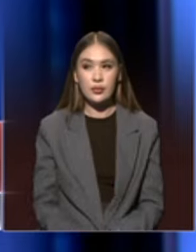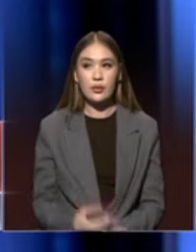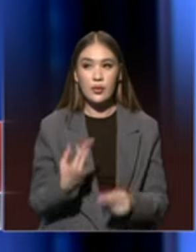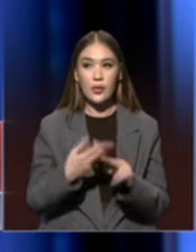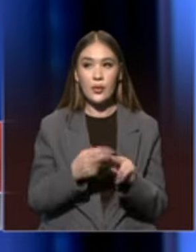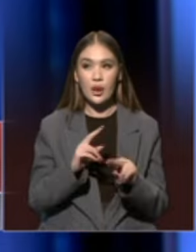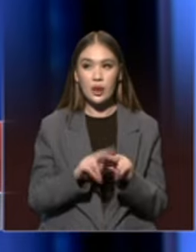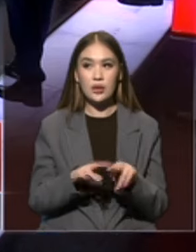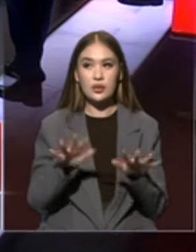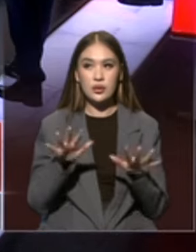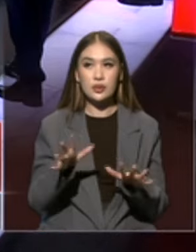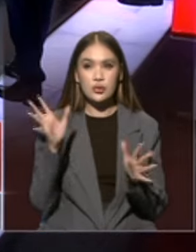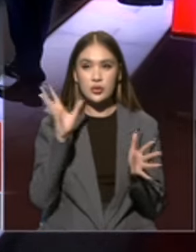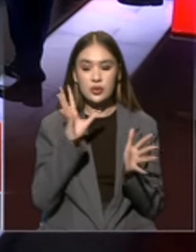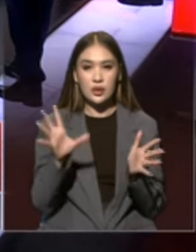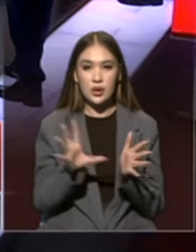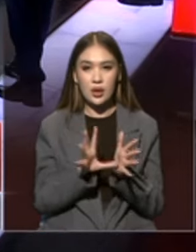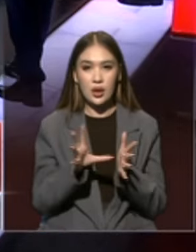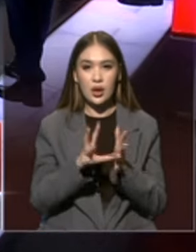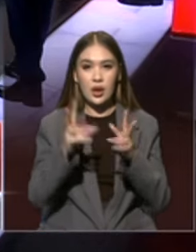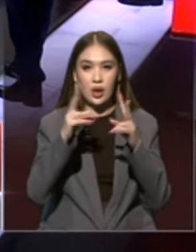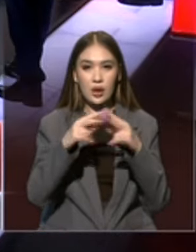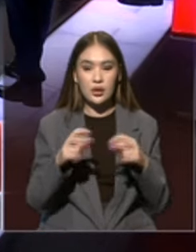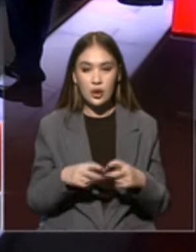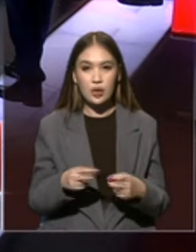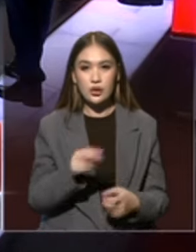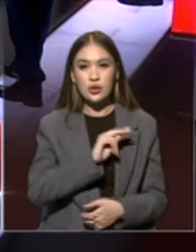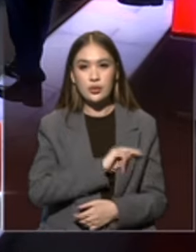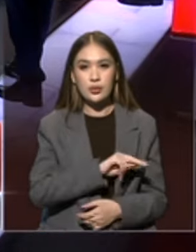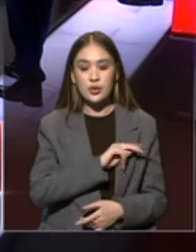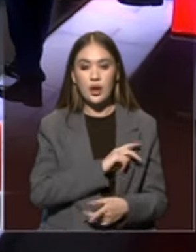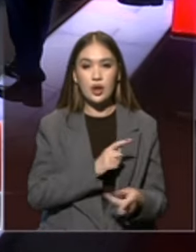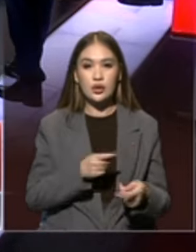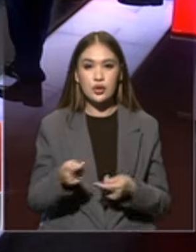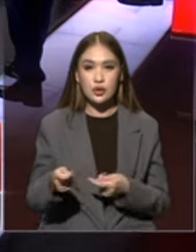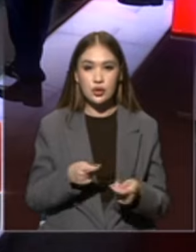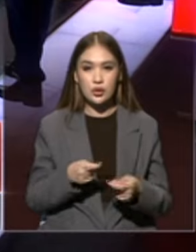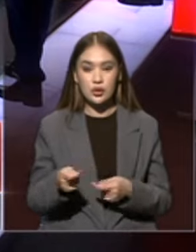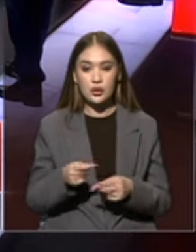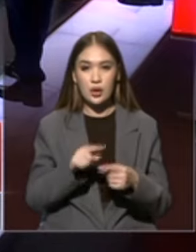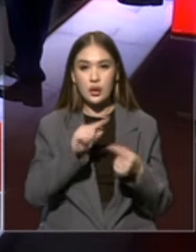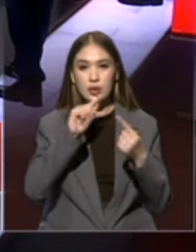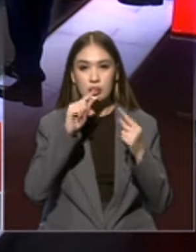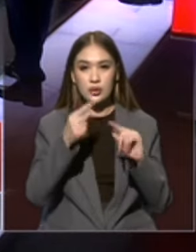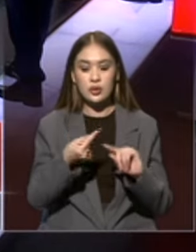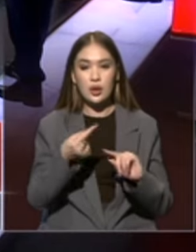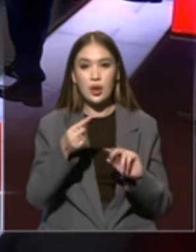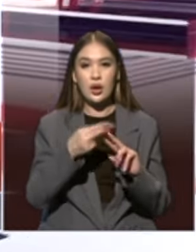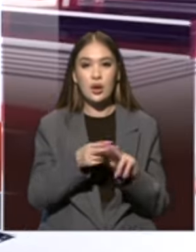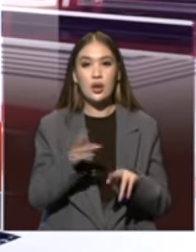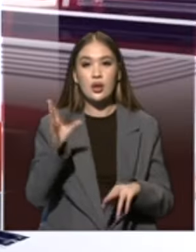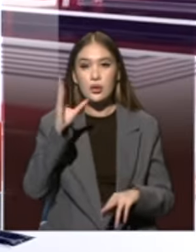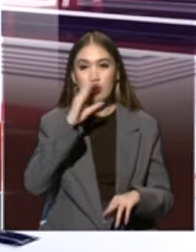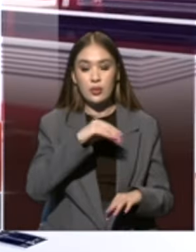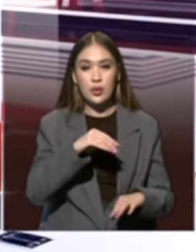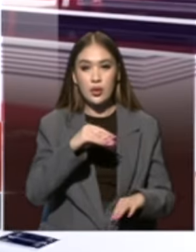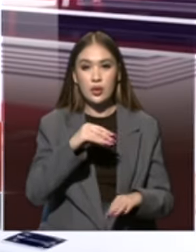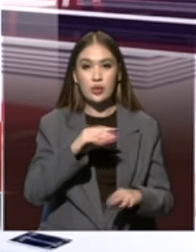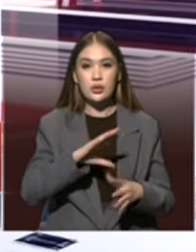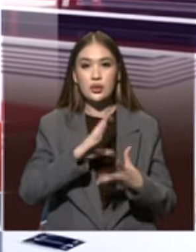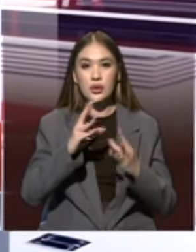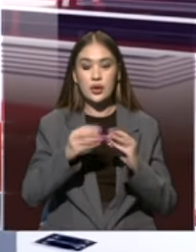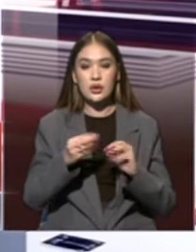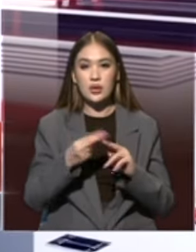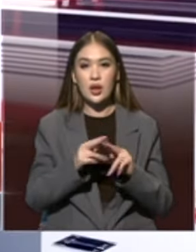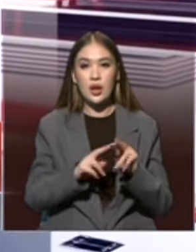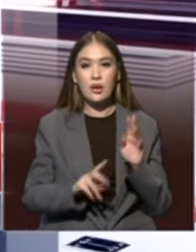жерде енді техникалық қадағалау жұмыстары әрине жүргізу қарама қайшылықтары өте тудырып жатыр. Дегенмен де бір